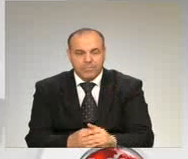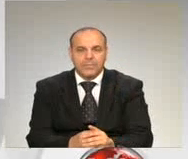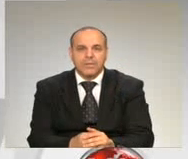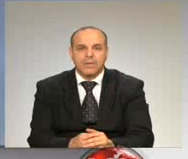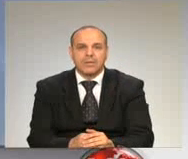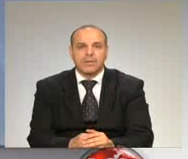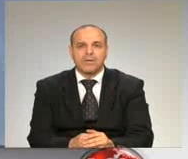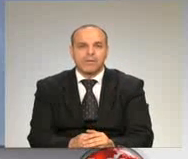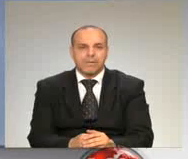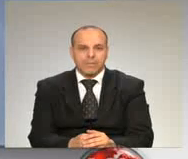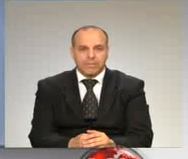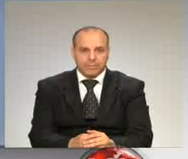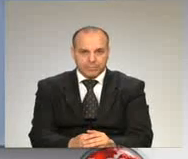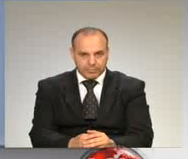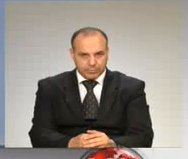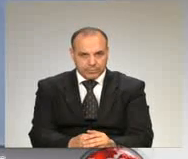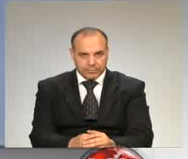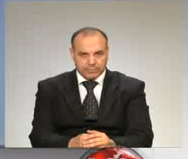أمنية.